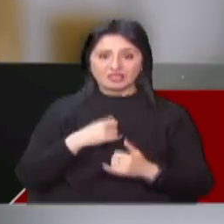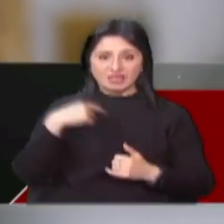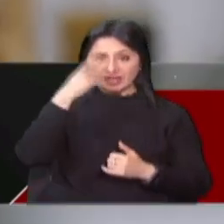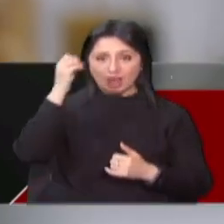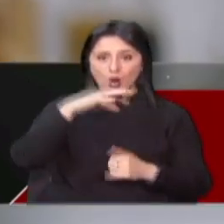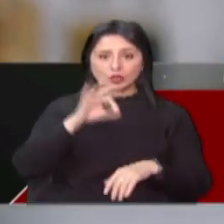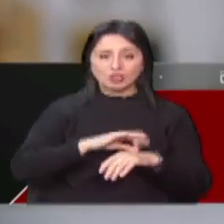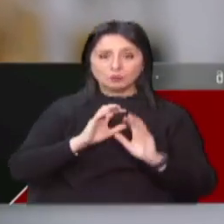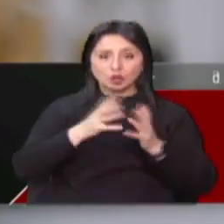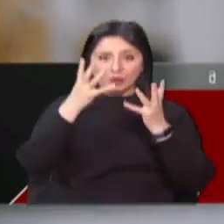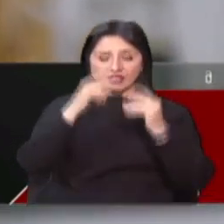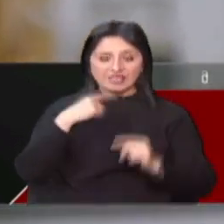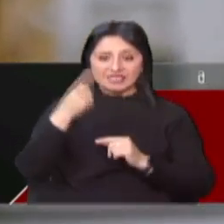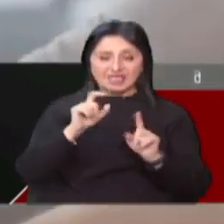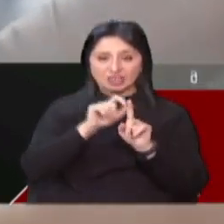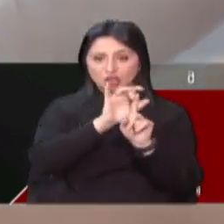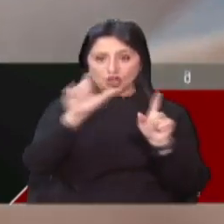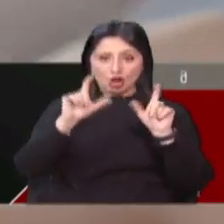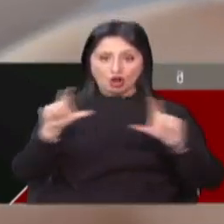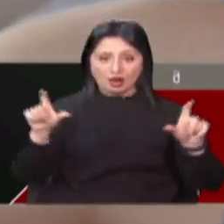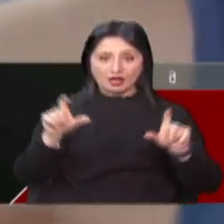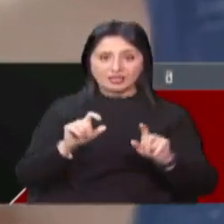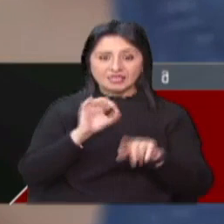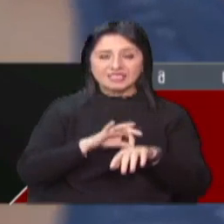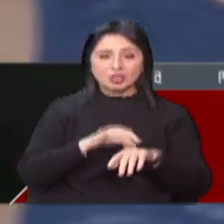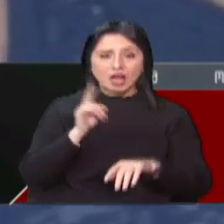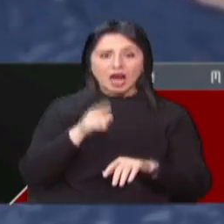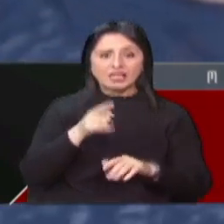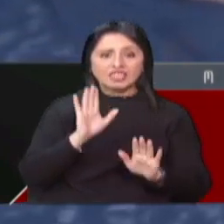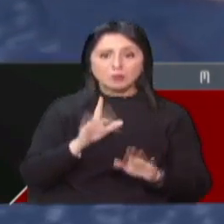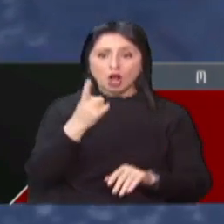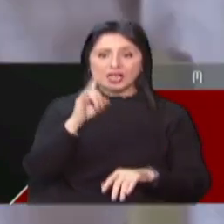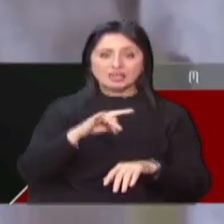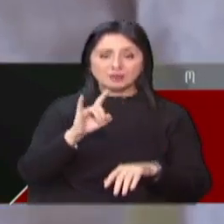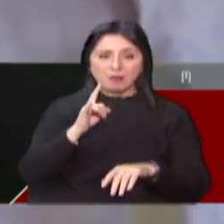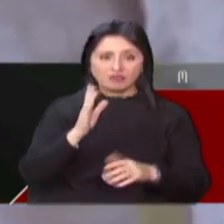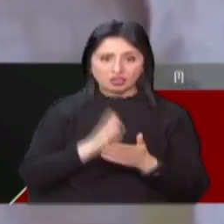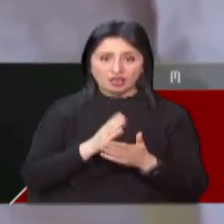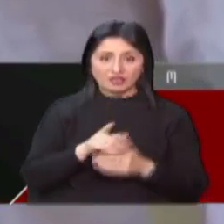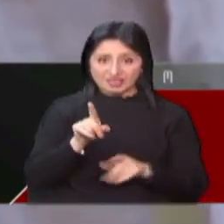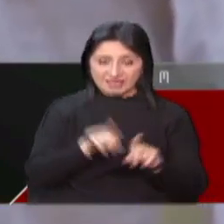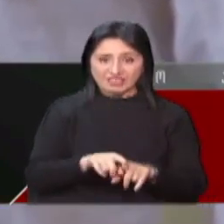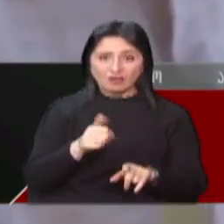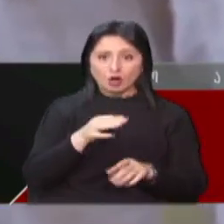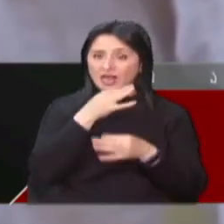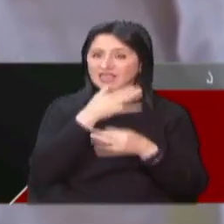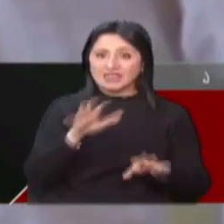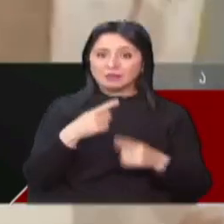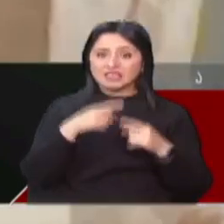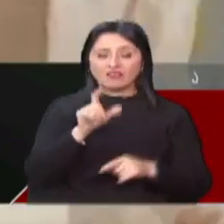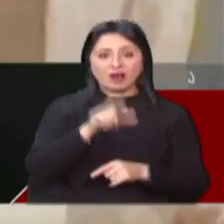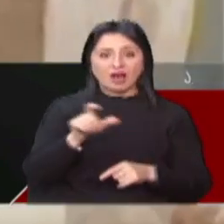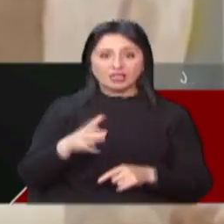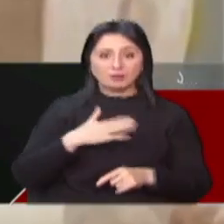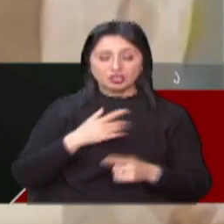დაუნის სინდრომის მსოფლიო დღის წლევანდელი სლოგანი. აღნიშნული სინდრომი 1000-დან მხოლოდ ერთ ბავშვს აქვს და ისინიც ისევე როგორც ნებისმიერი სხვა